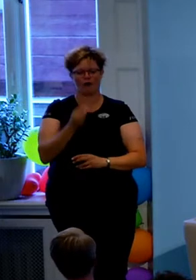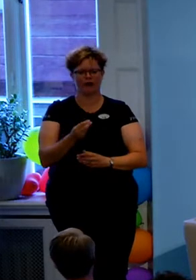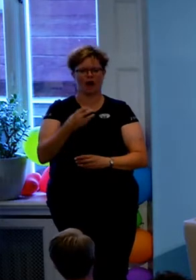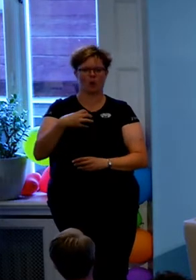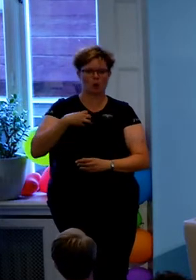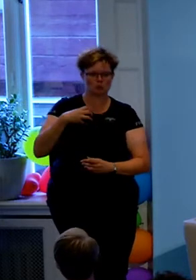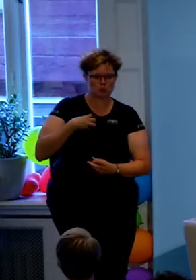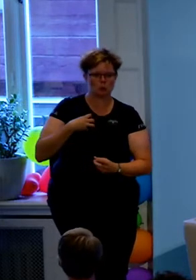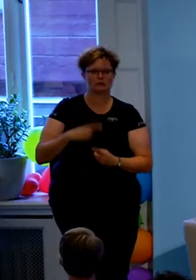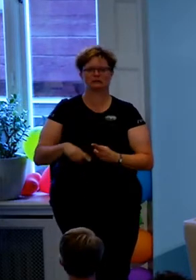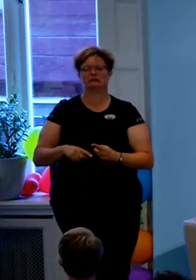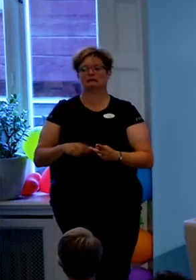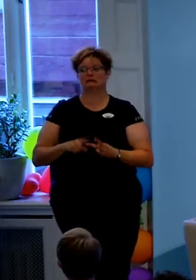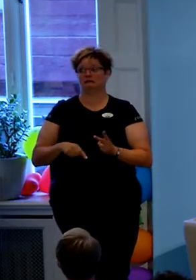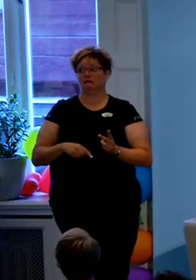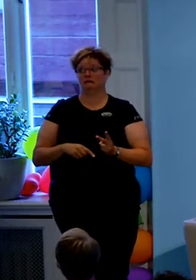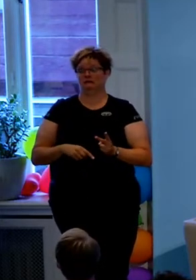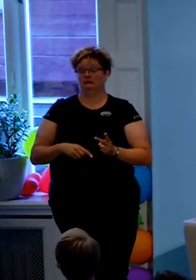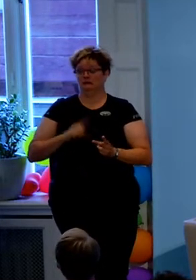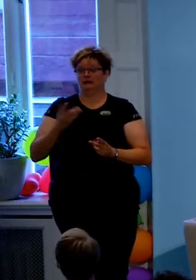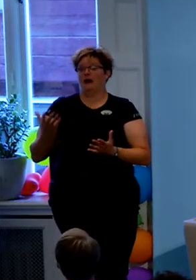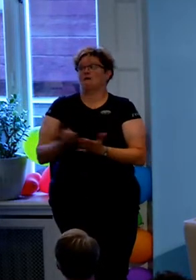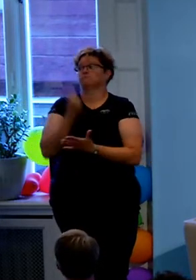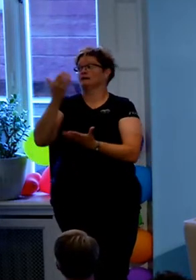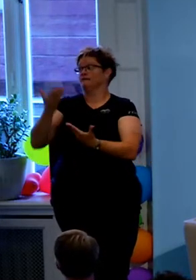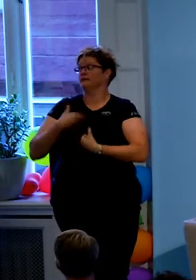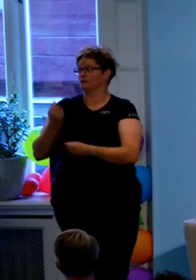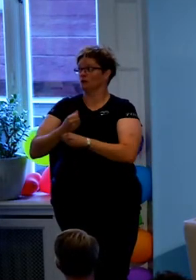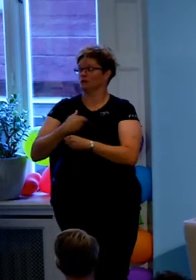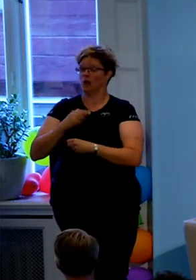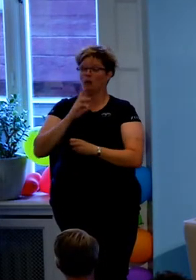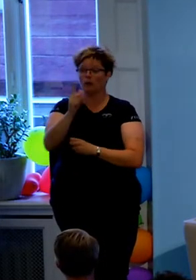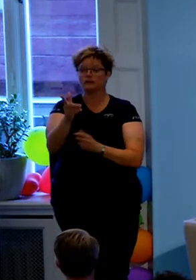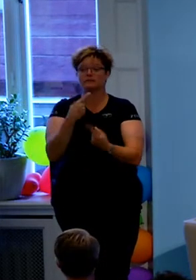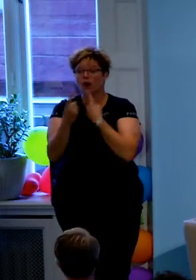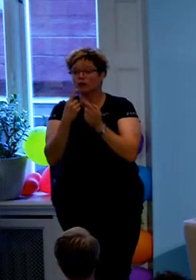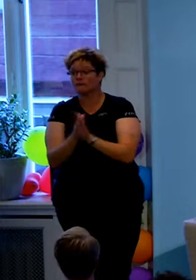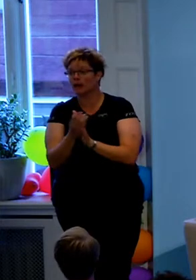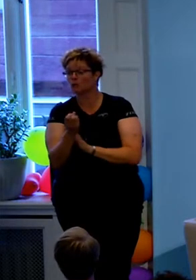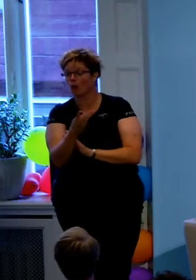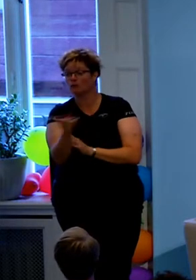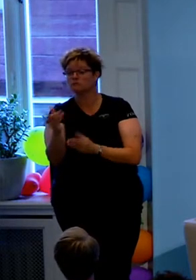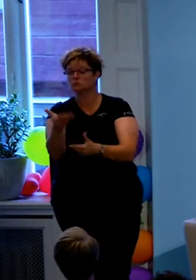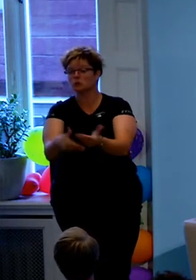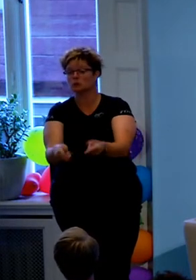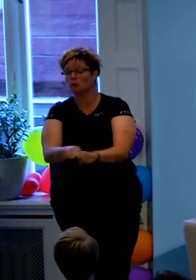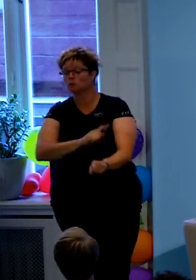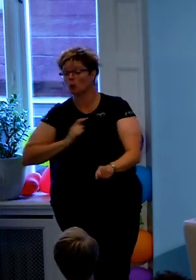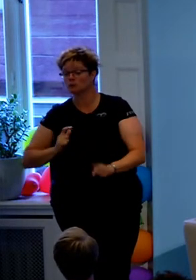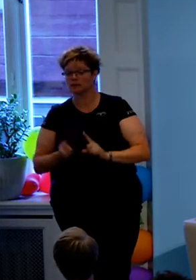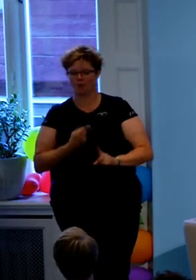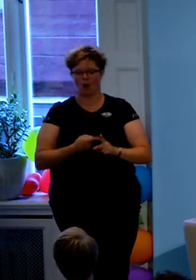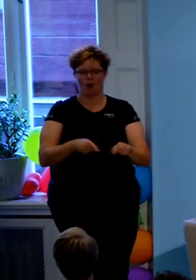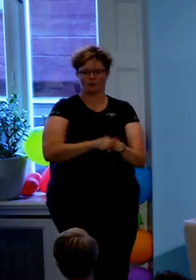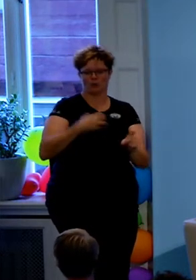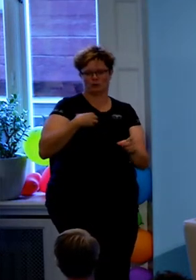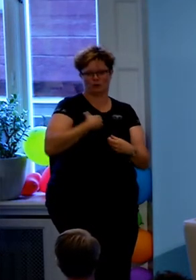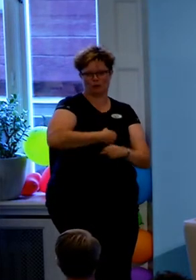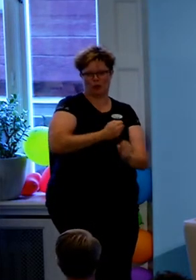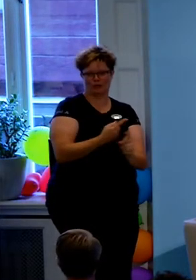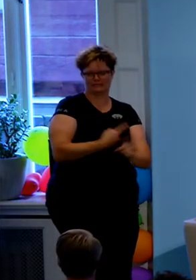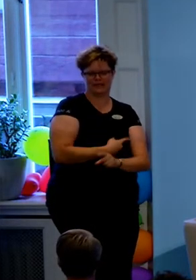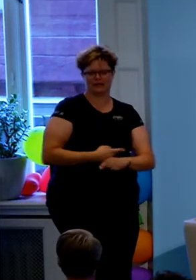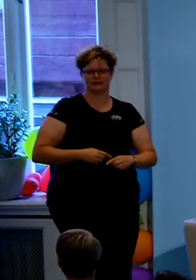Java-konsulter. Och sen så fick jag jobbet då. Och då gick jag ut och pratade med några av dem som hade slutat hos oss och börjat på det här konsultbolaget